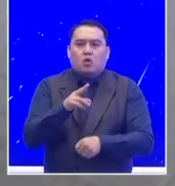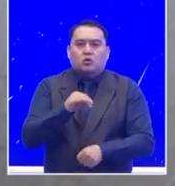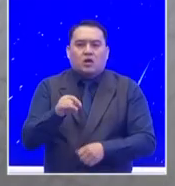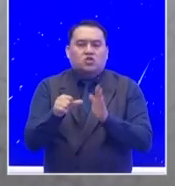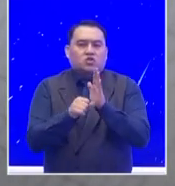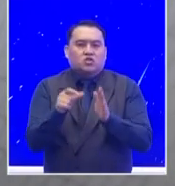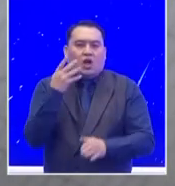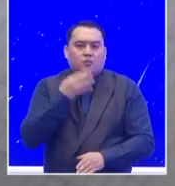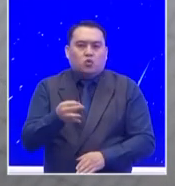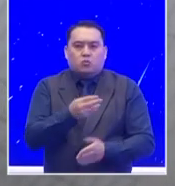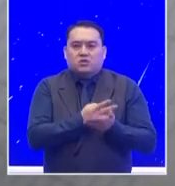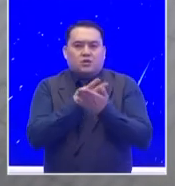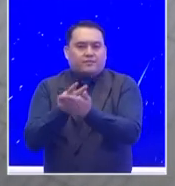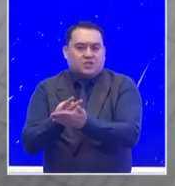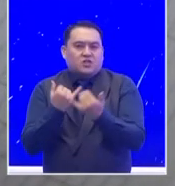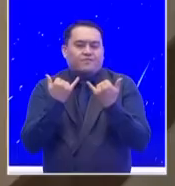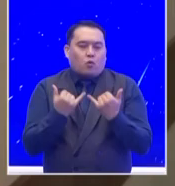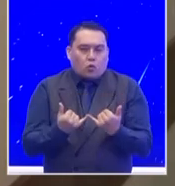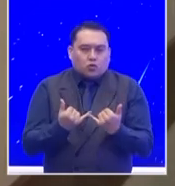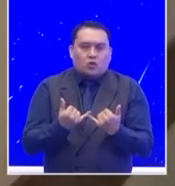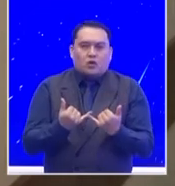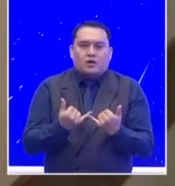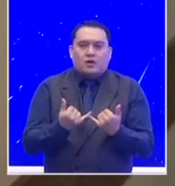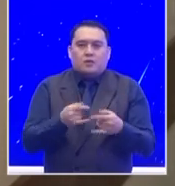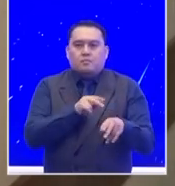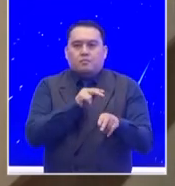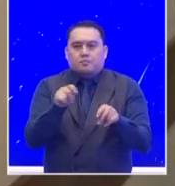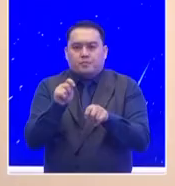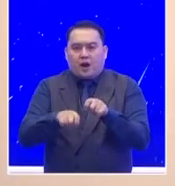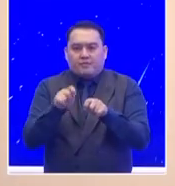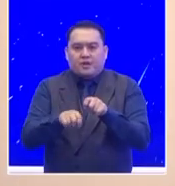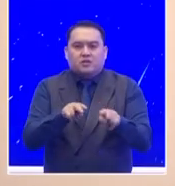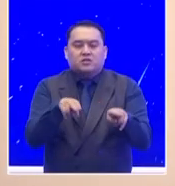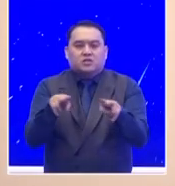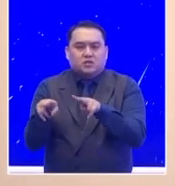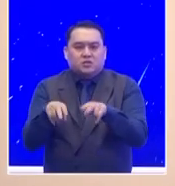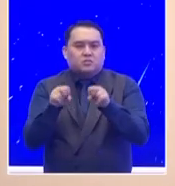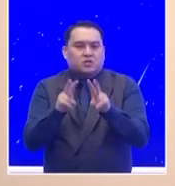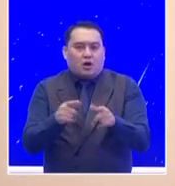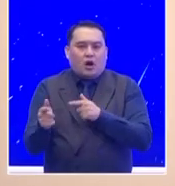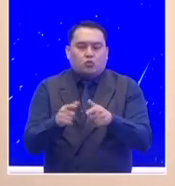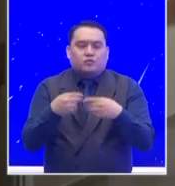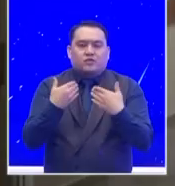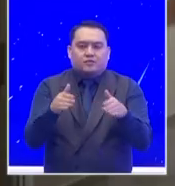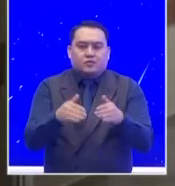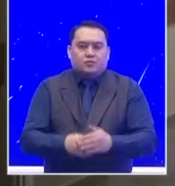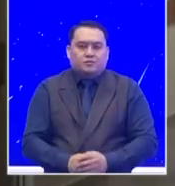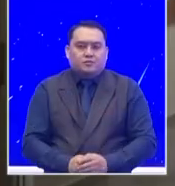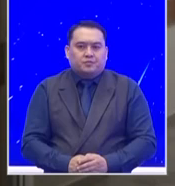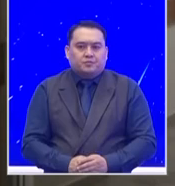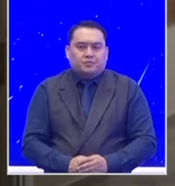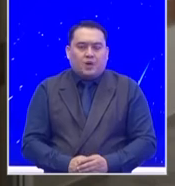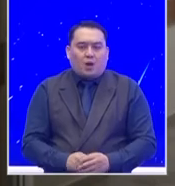них 6 в Алматинской области. На сегодняшний день они находятся под наблюдением опытных специалистов и готовятся к выписке.